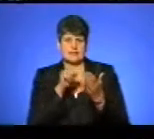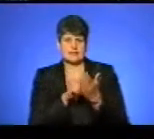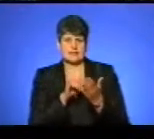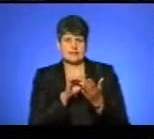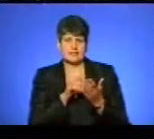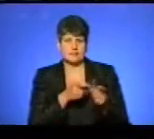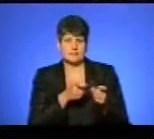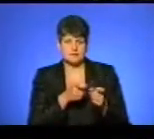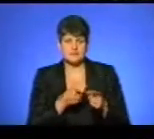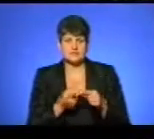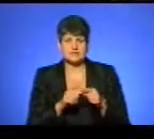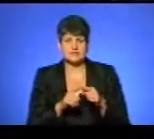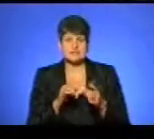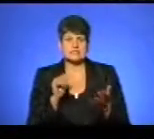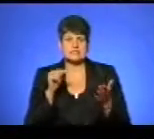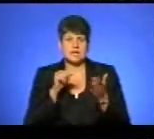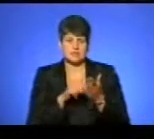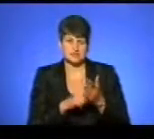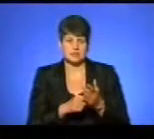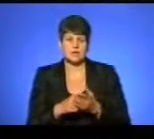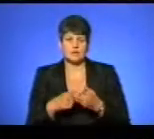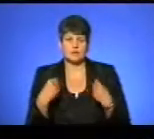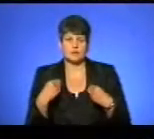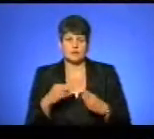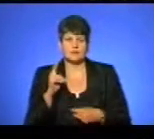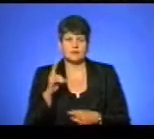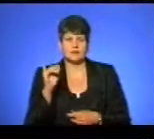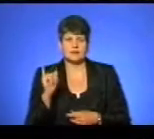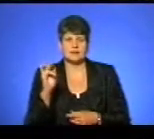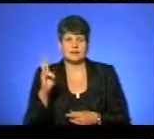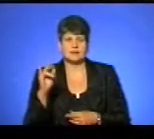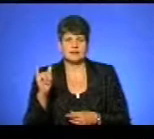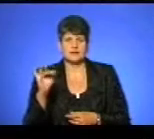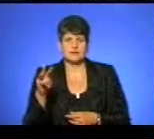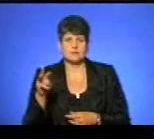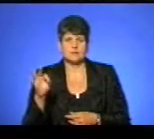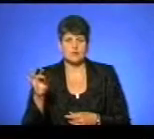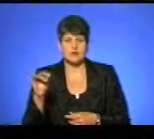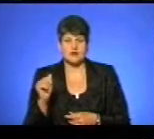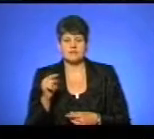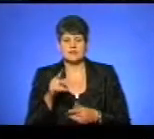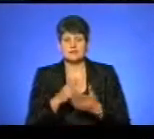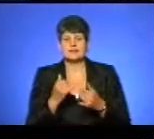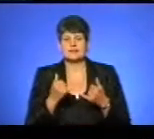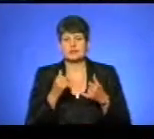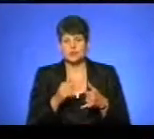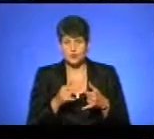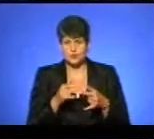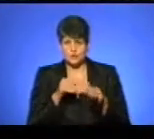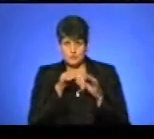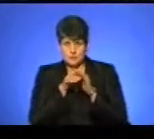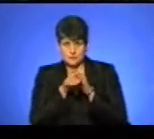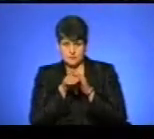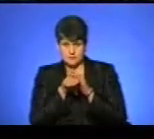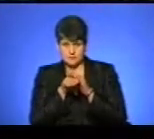Це снайперський костюм під назвою кікімера. Я зараз в ньому знаходжуся, і він для того, щоб замасковувати